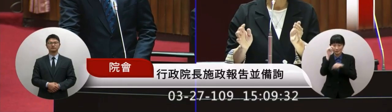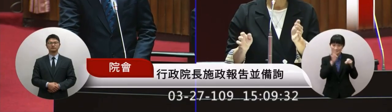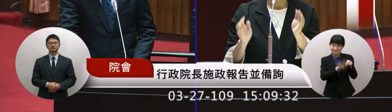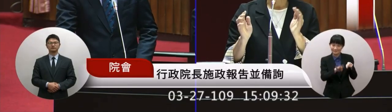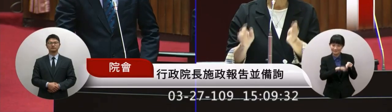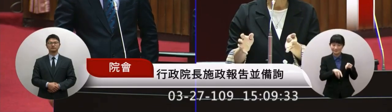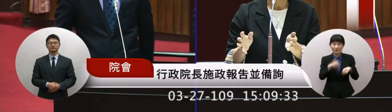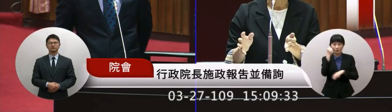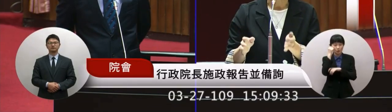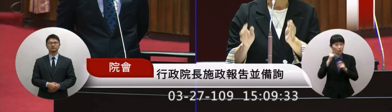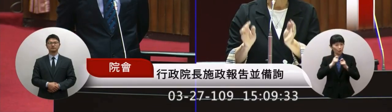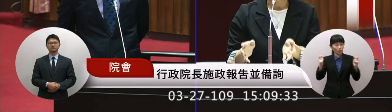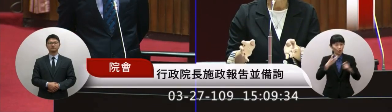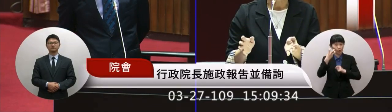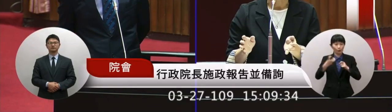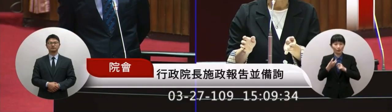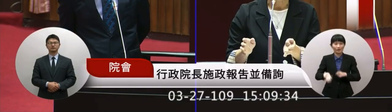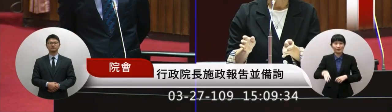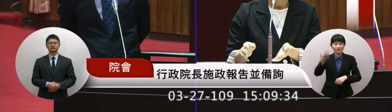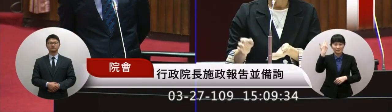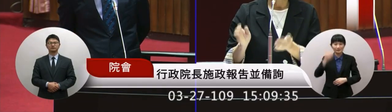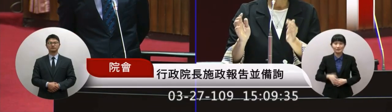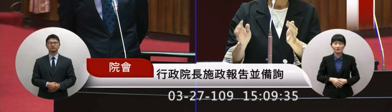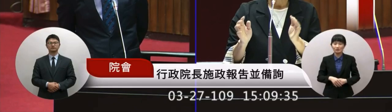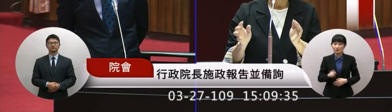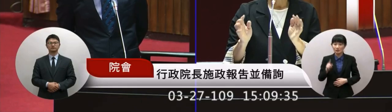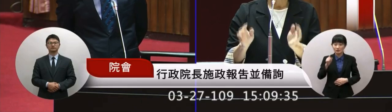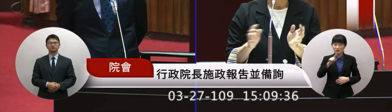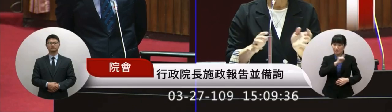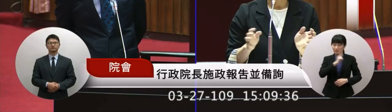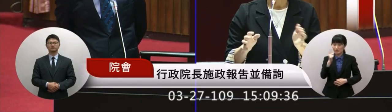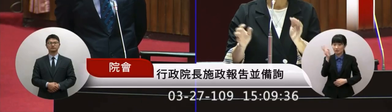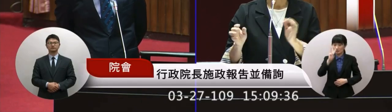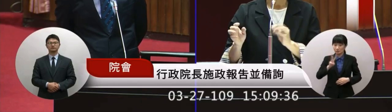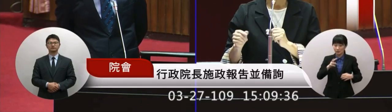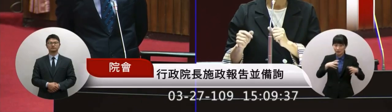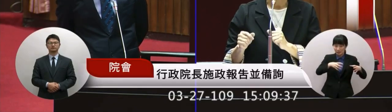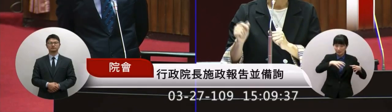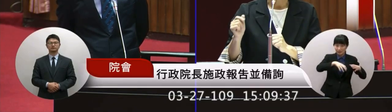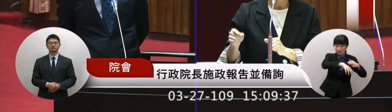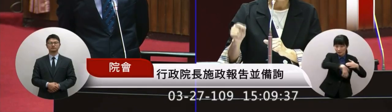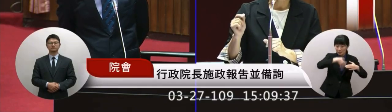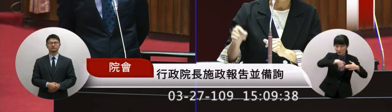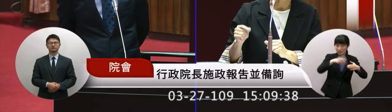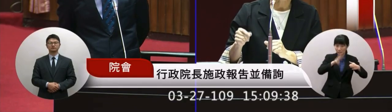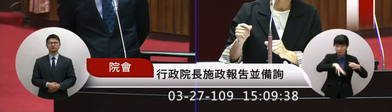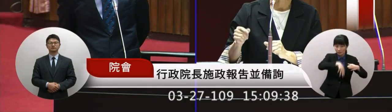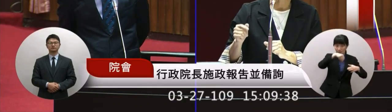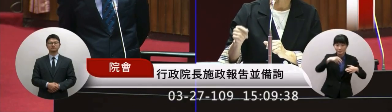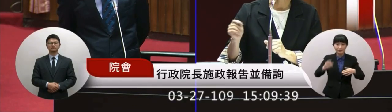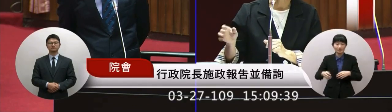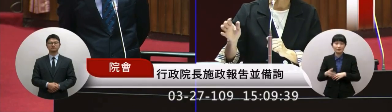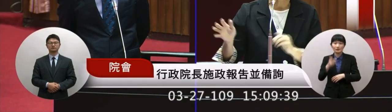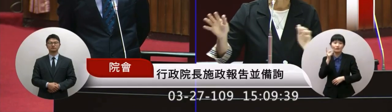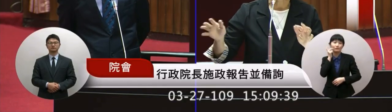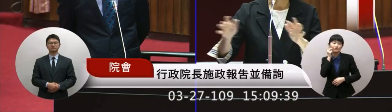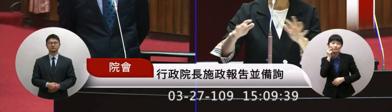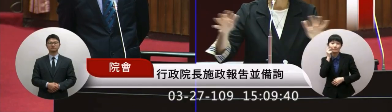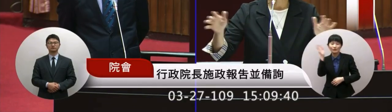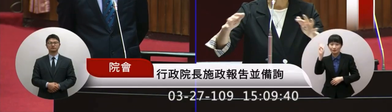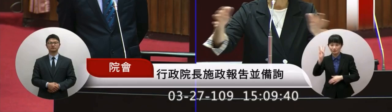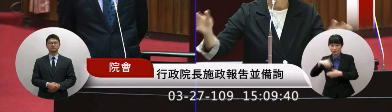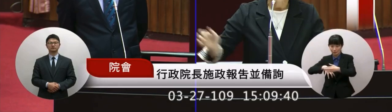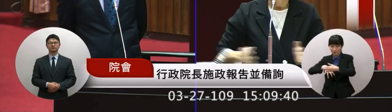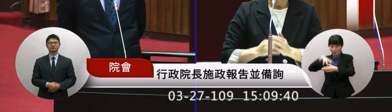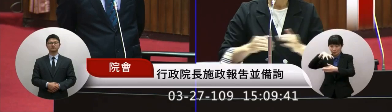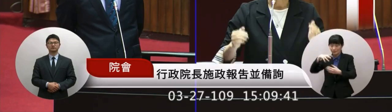来水公司的水质哈会比较哈，咱中南部的水质哈比即个翡翠水库的水源区